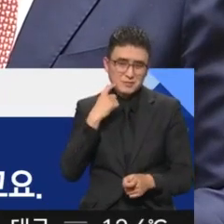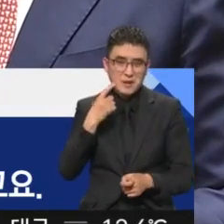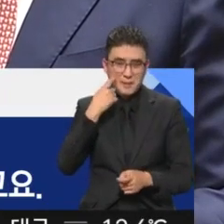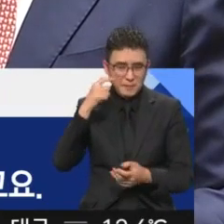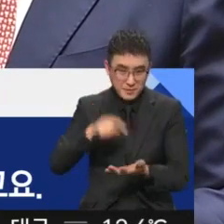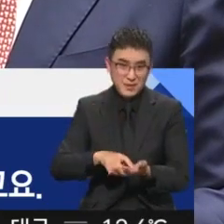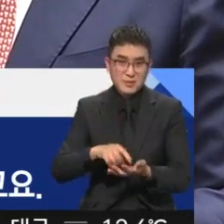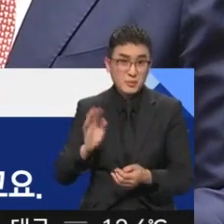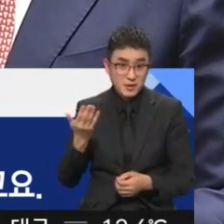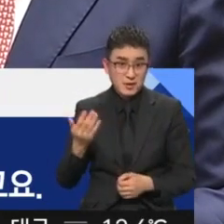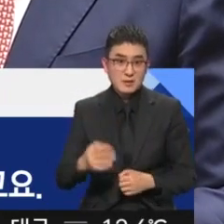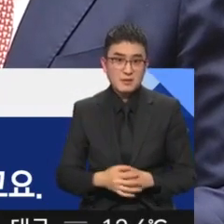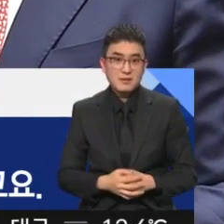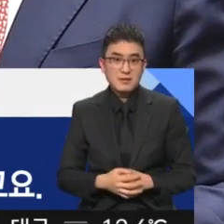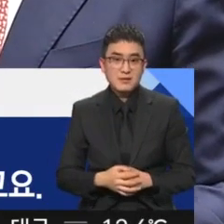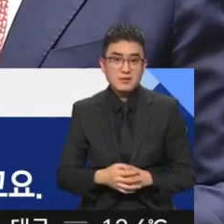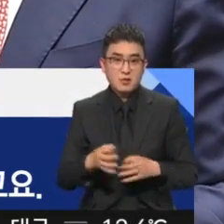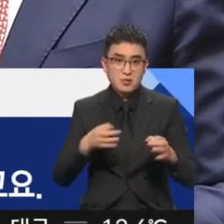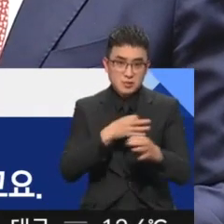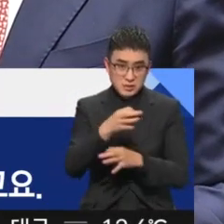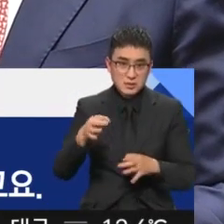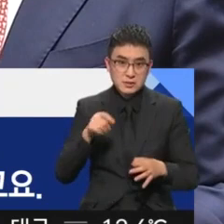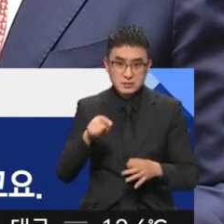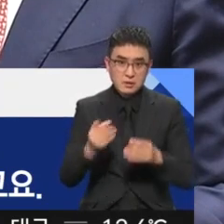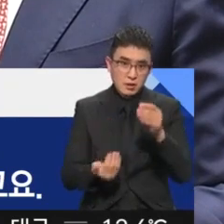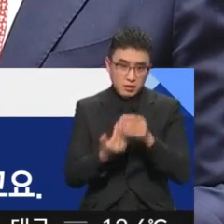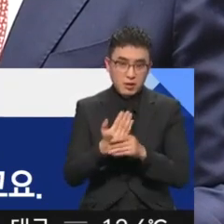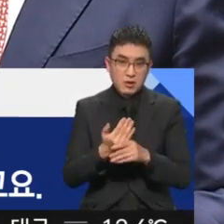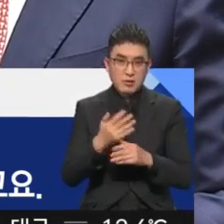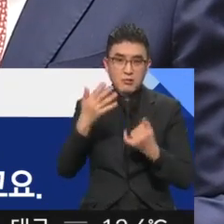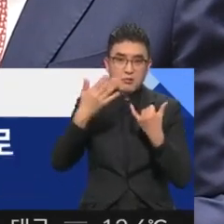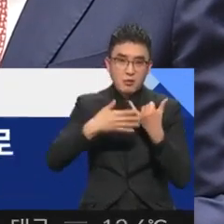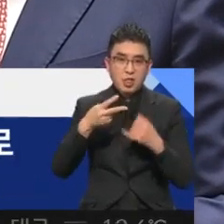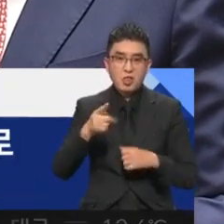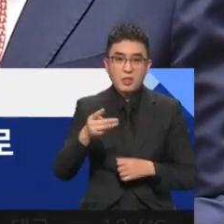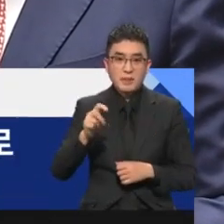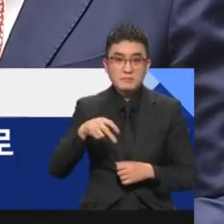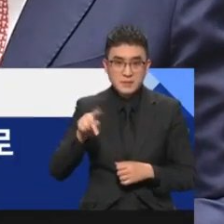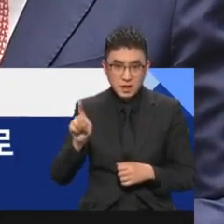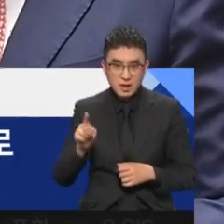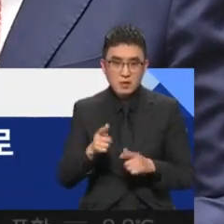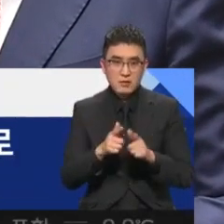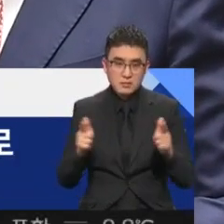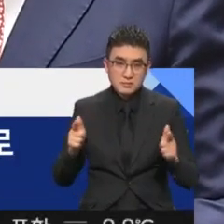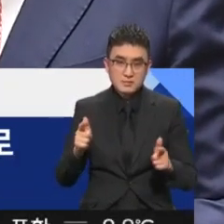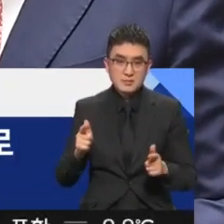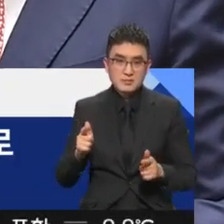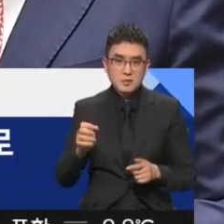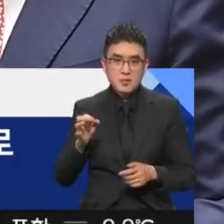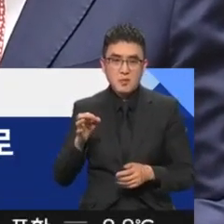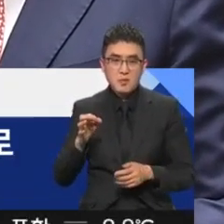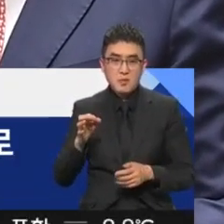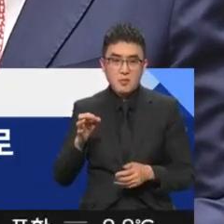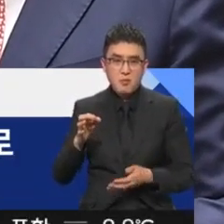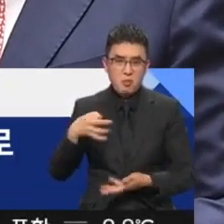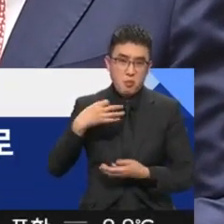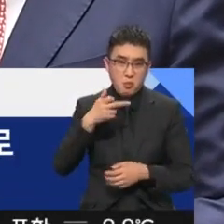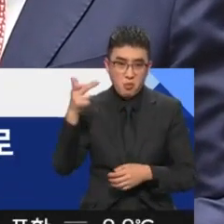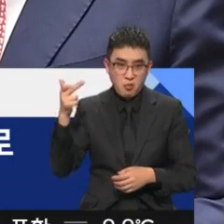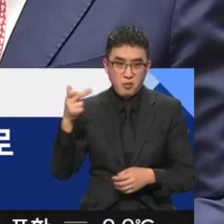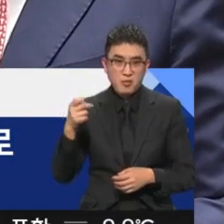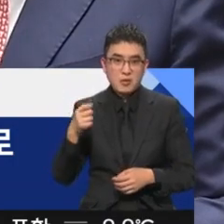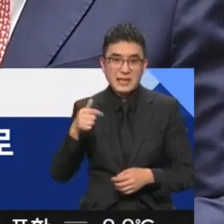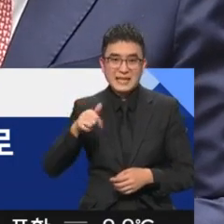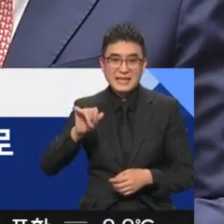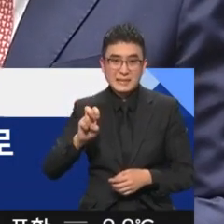이 사안을 가지고 더탐사는 유튜브에서 큰 돈을 벌었고요. 김기현 의원은 후원금을 꽉 채웠죠. 그렇기 때문에 진실이